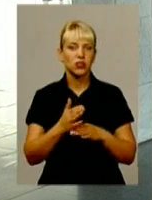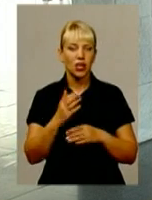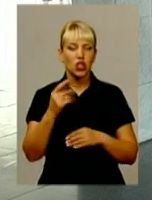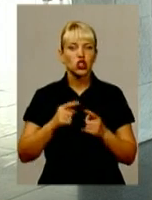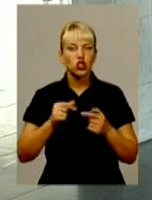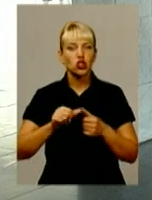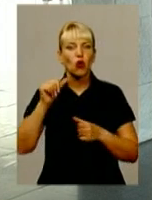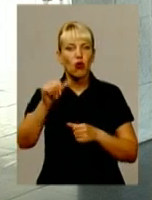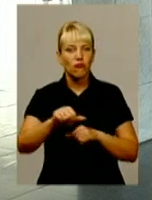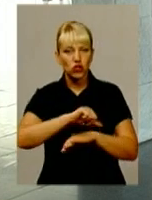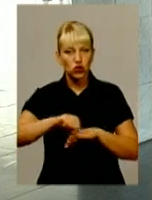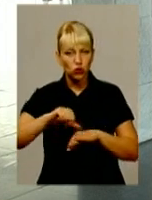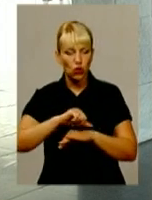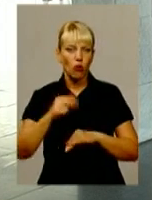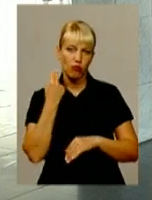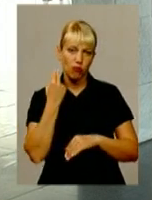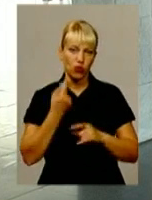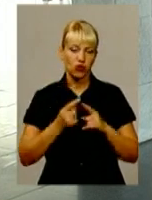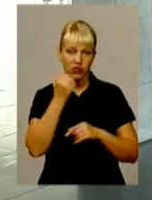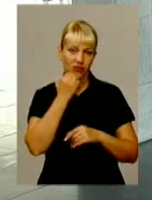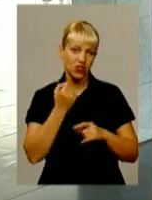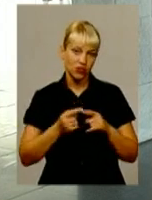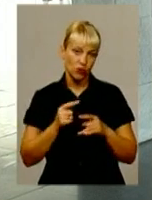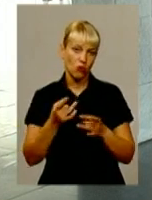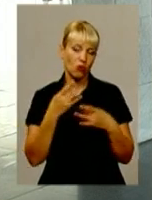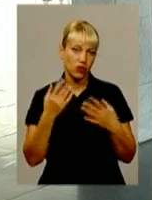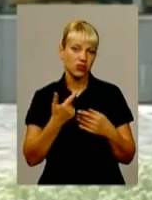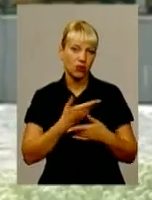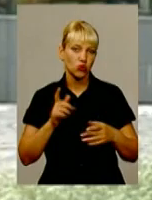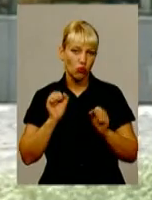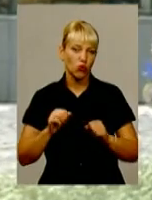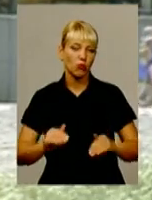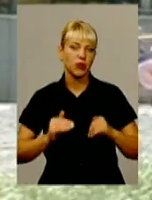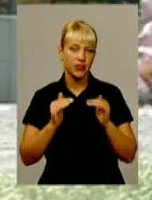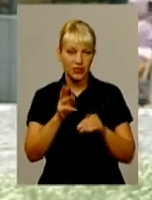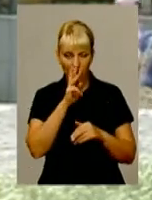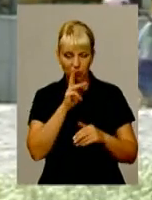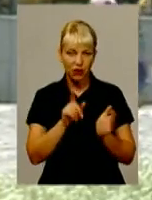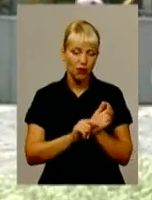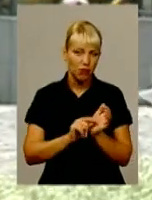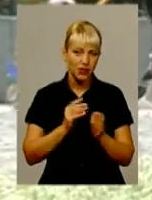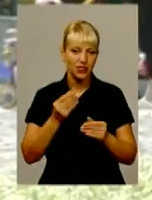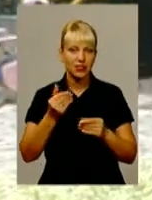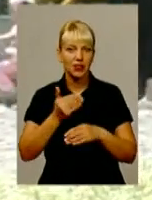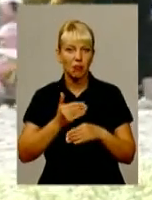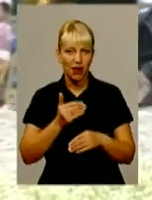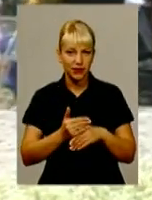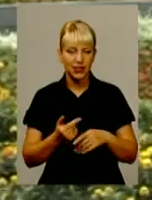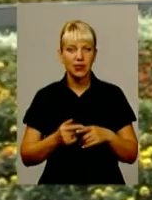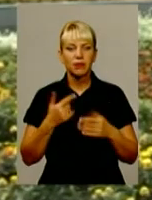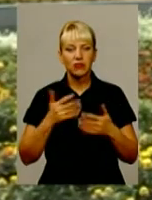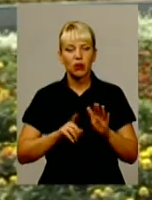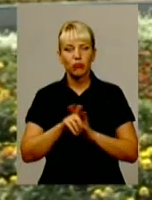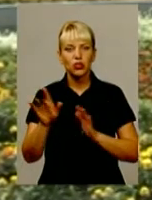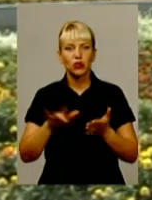що сам за рахунок цього ми можемо підвищити пенсії, стипендії і так далі». А тим часом відповідні структури вже розпочали необхідні